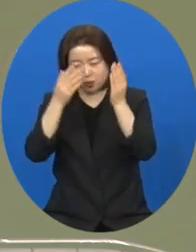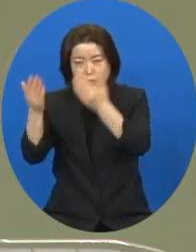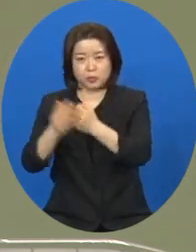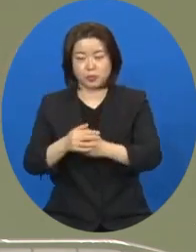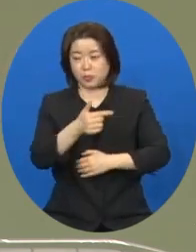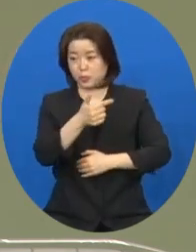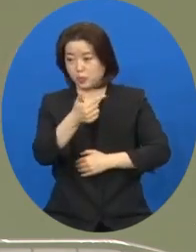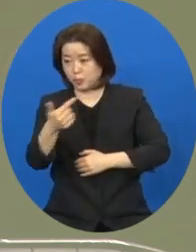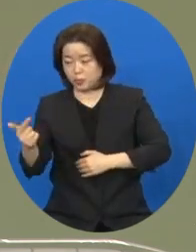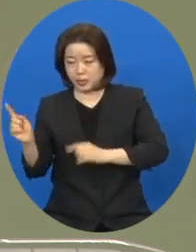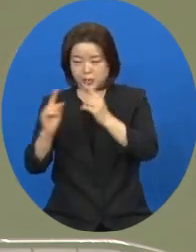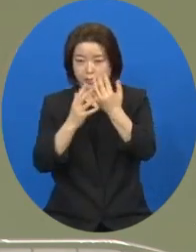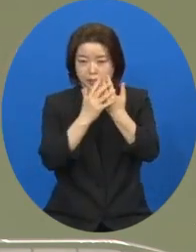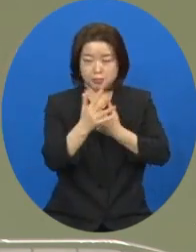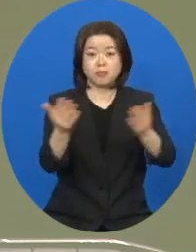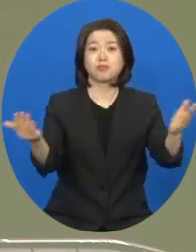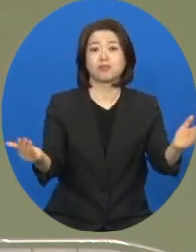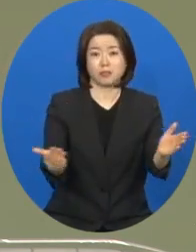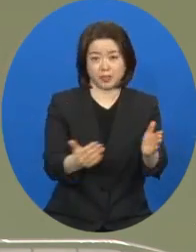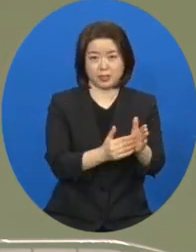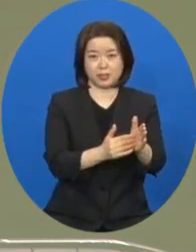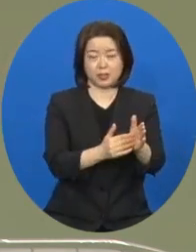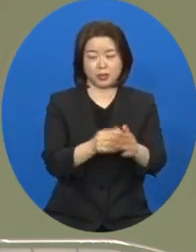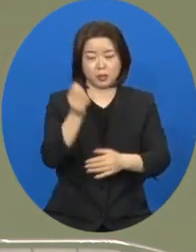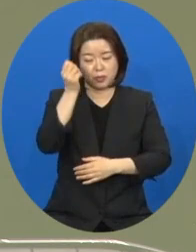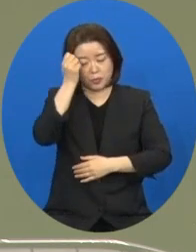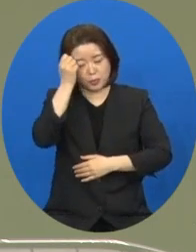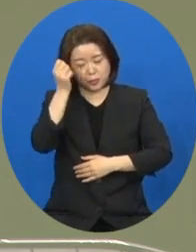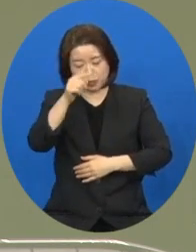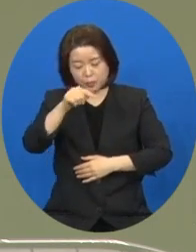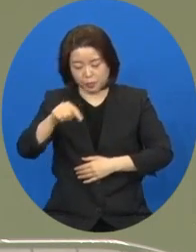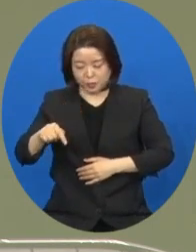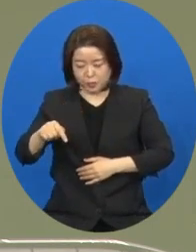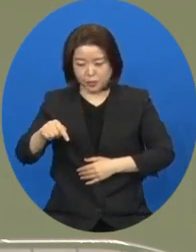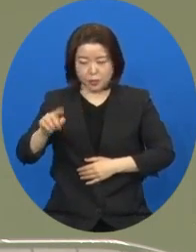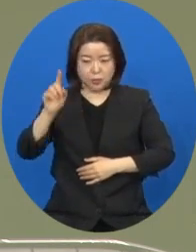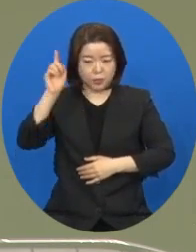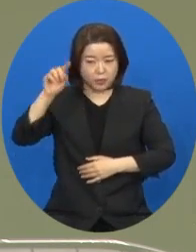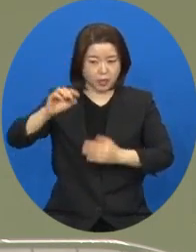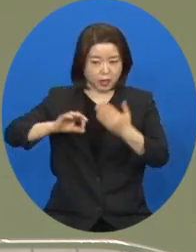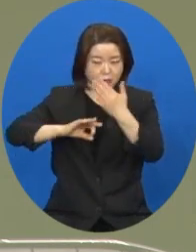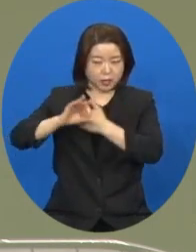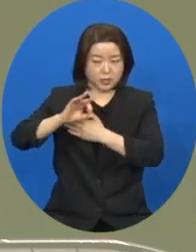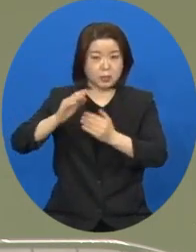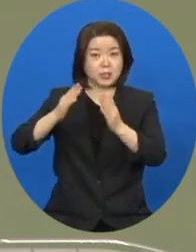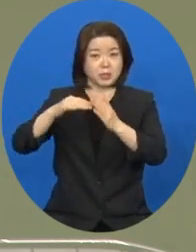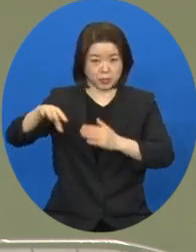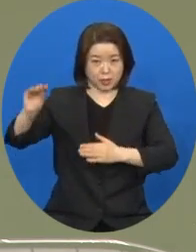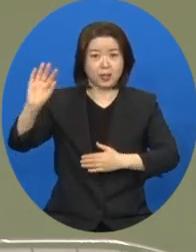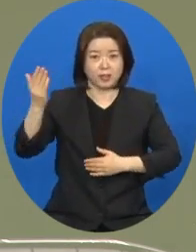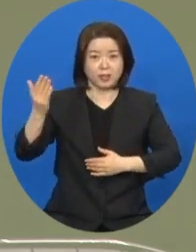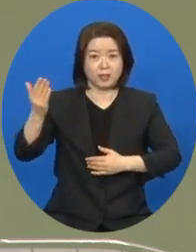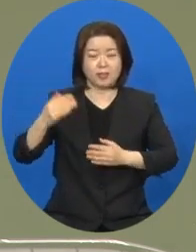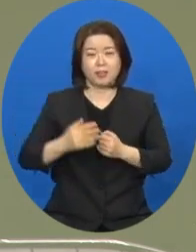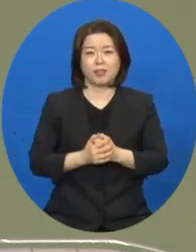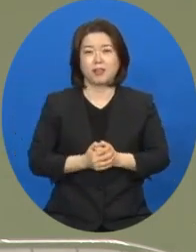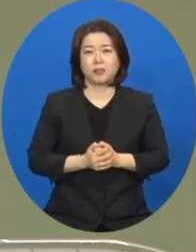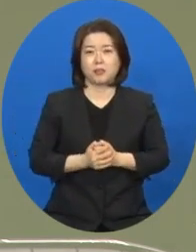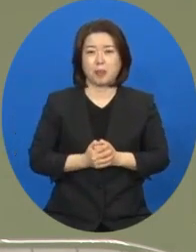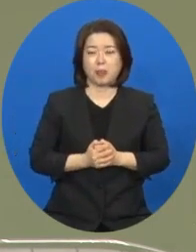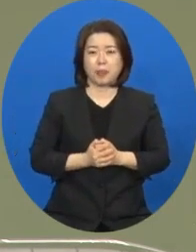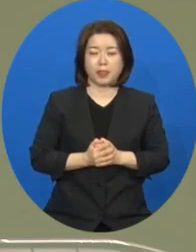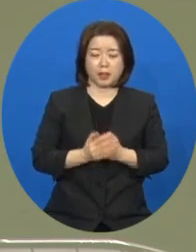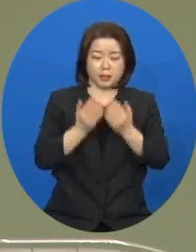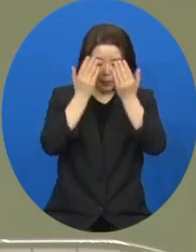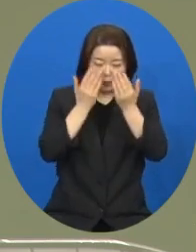집회가 끝나고 숙소로 이제 들어와서 그날 자고 내일 아침에 내려가야 되는데 이제